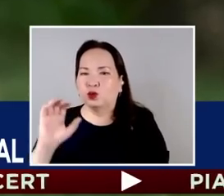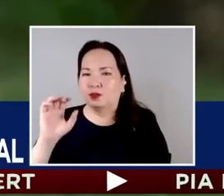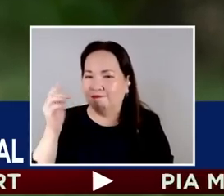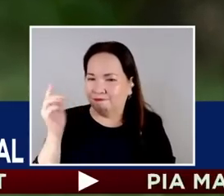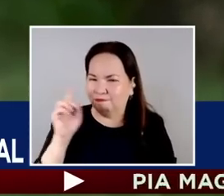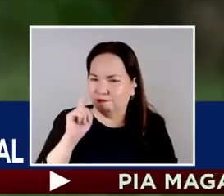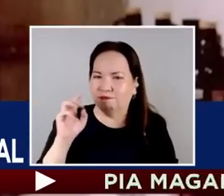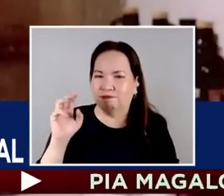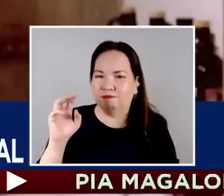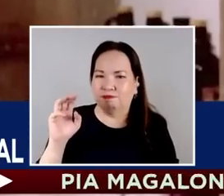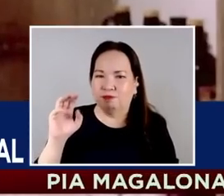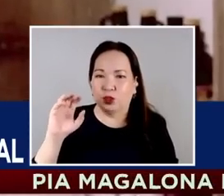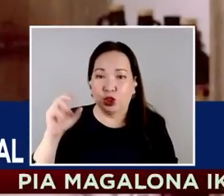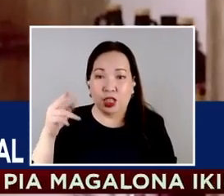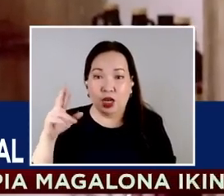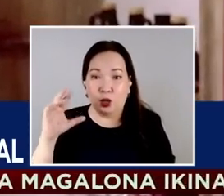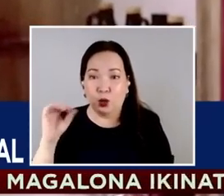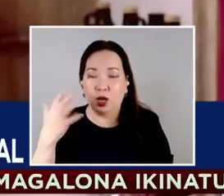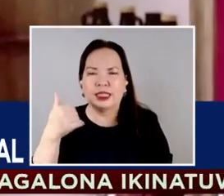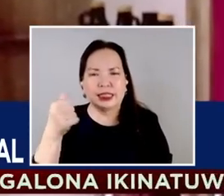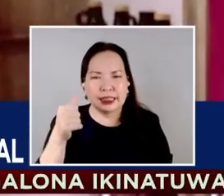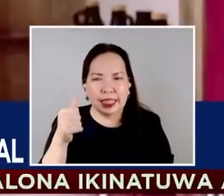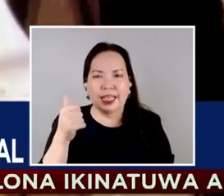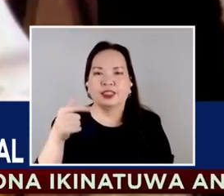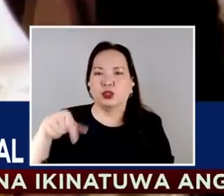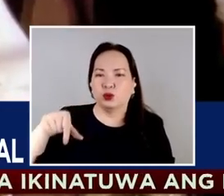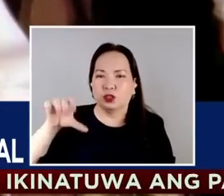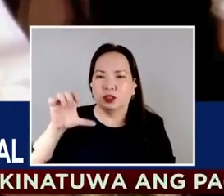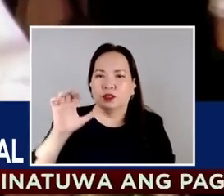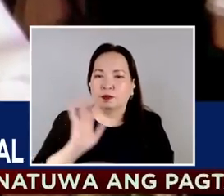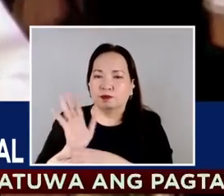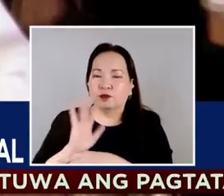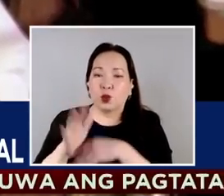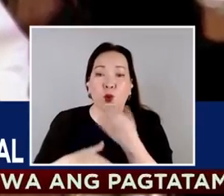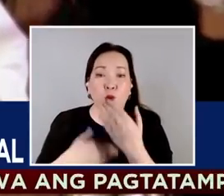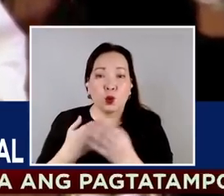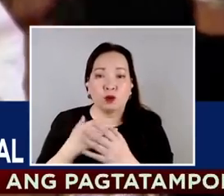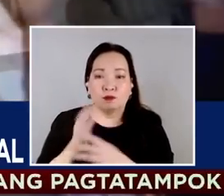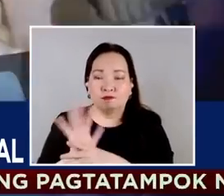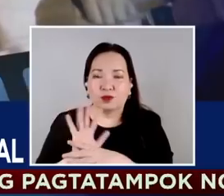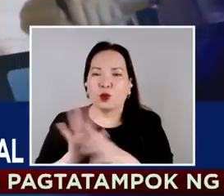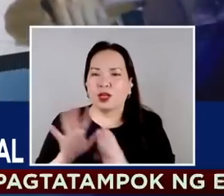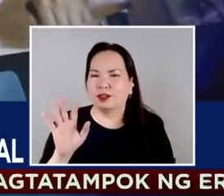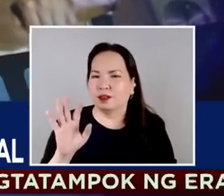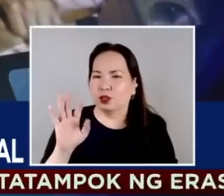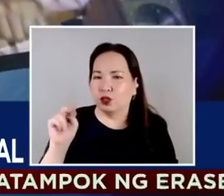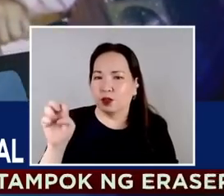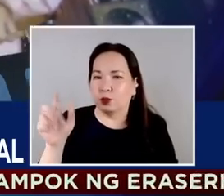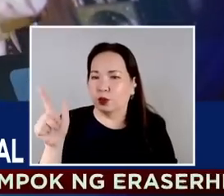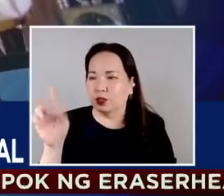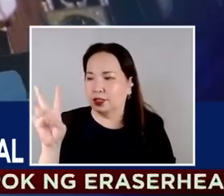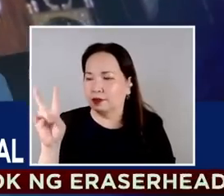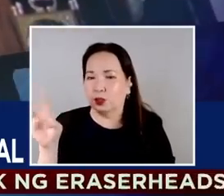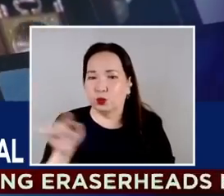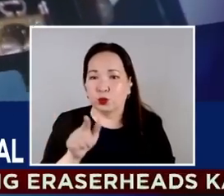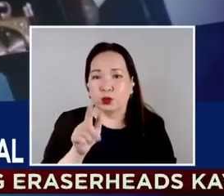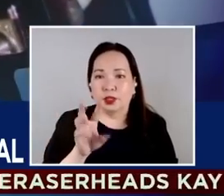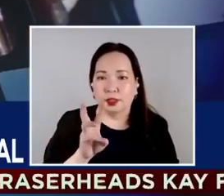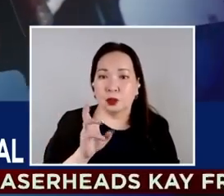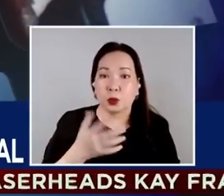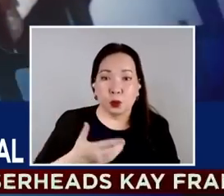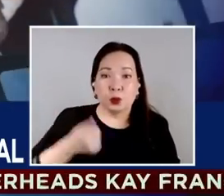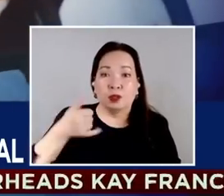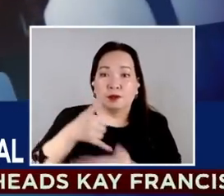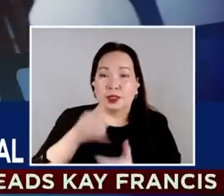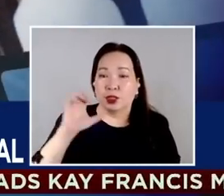Itim sa 10th Q Cinema Film Festival sa November 17 hanggang 26. Nagwagi dito si Charo bilang